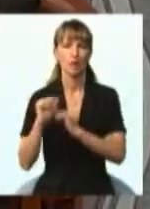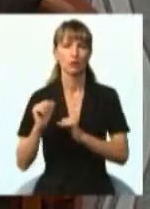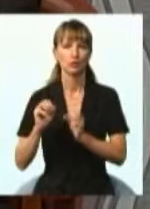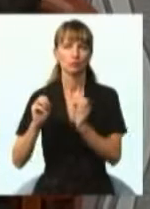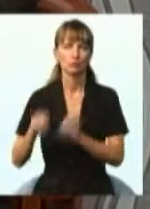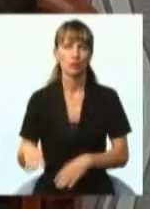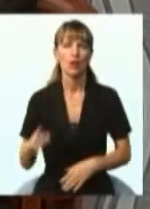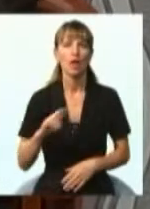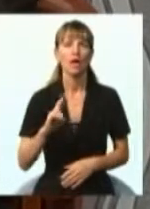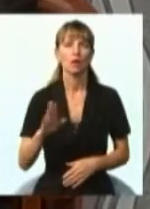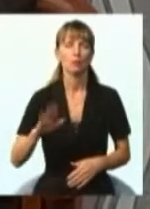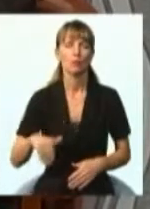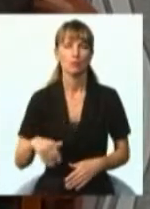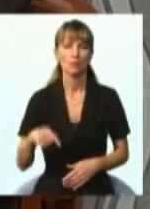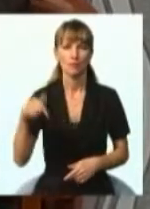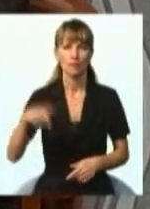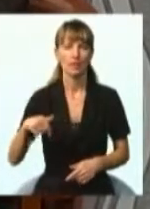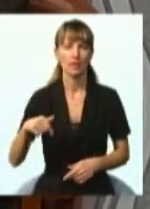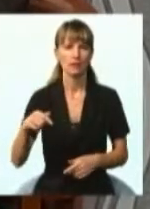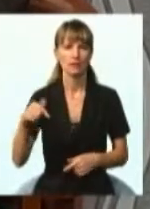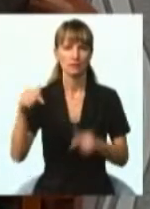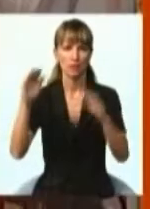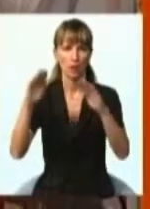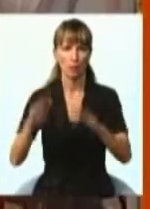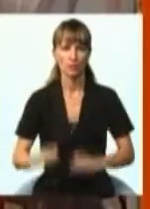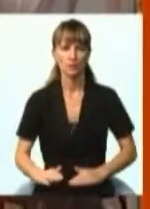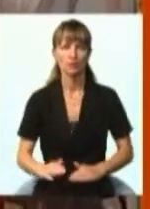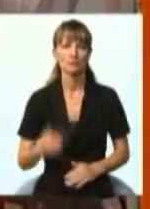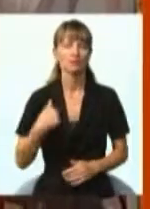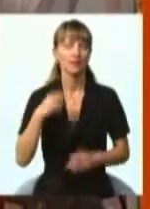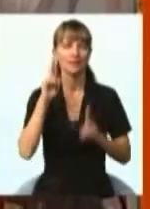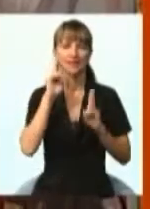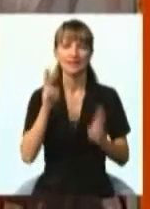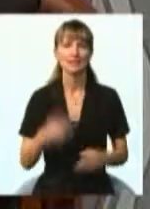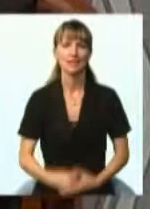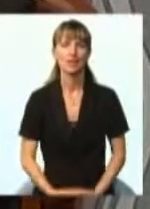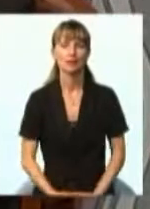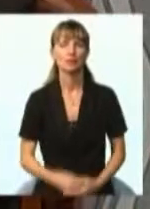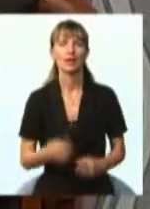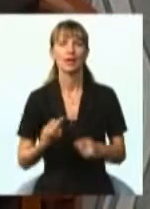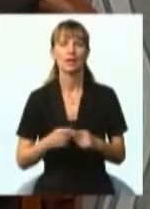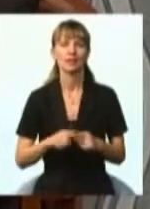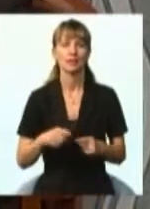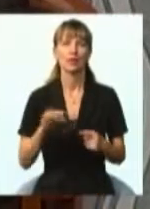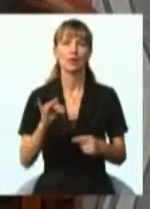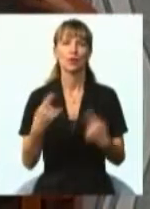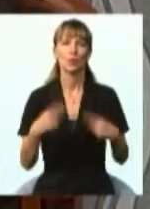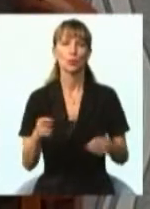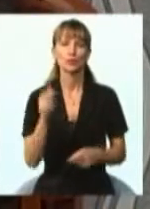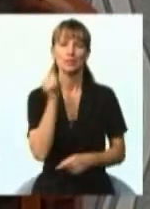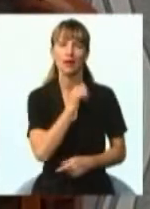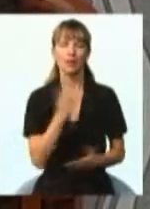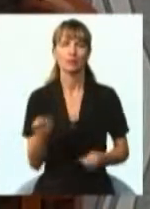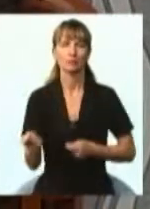землю, як потім нам спуститися донизу? Я навіть не знаю. Ці та інші секрети, як керувати